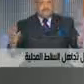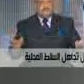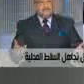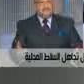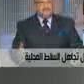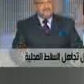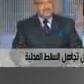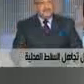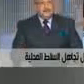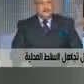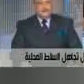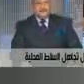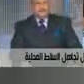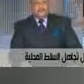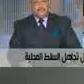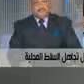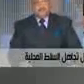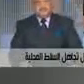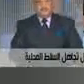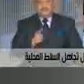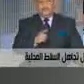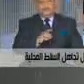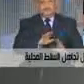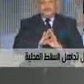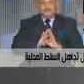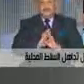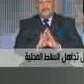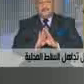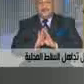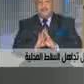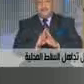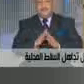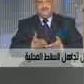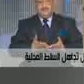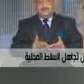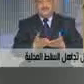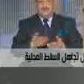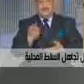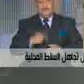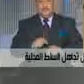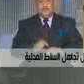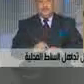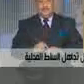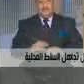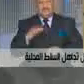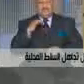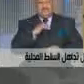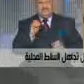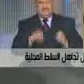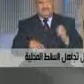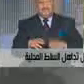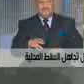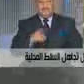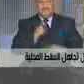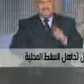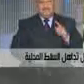عدم تفاعلهم الجدي مع مقترحات شباب الجسرين الساعين لدفع عجلة الاستثمار